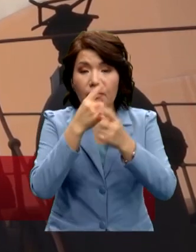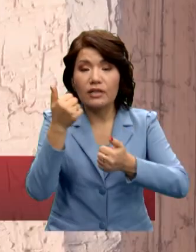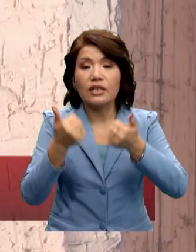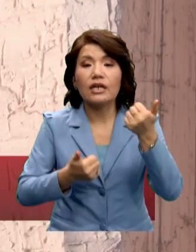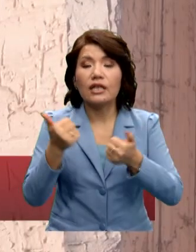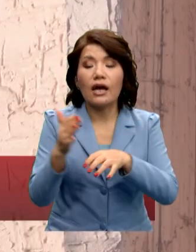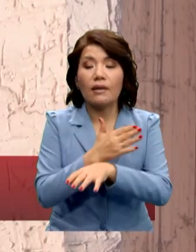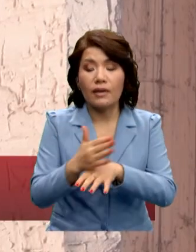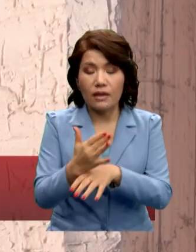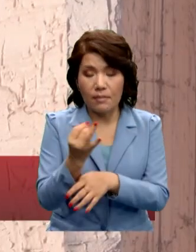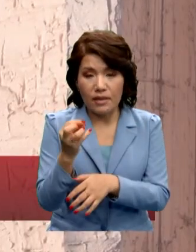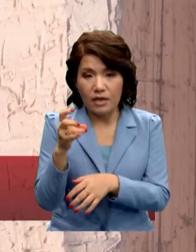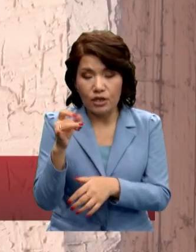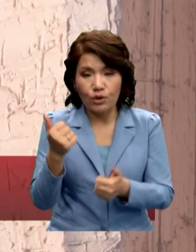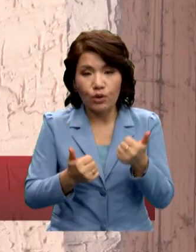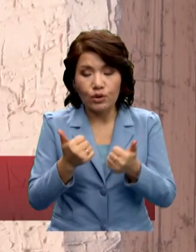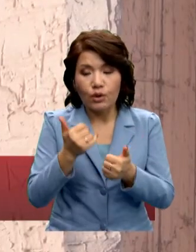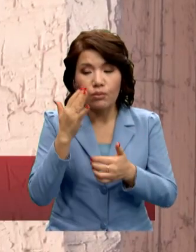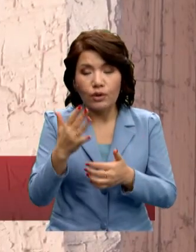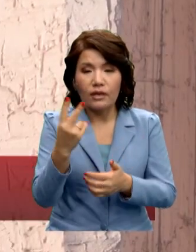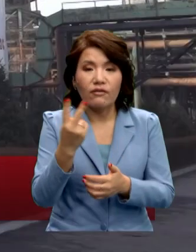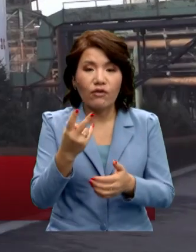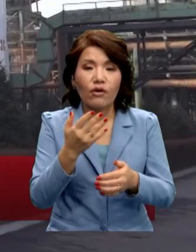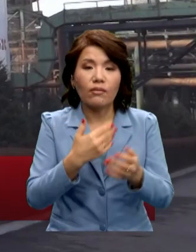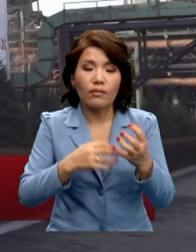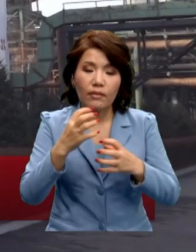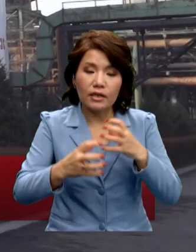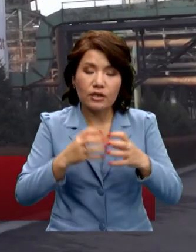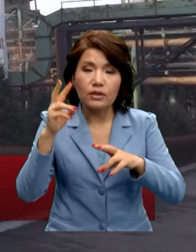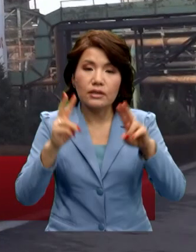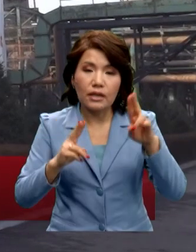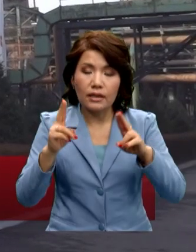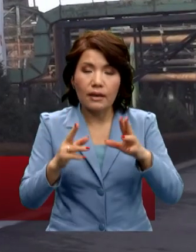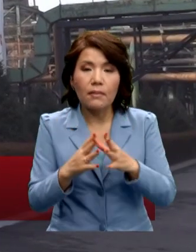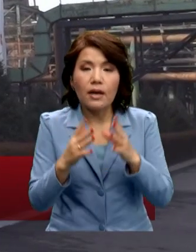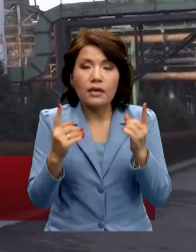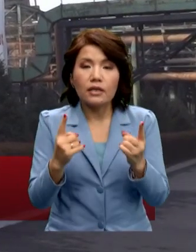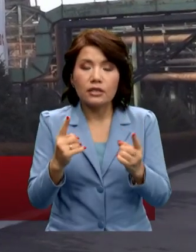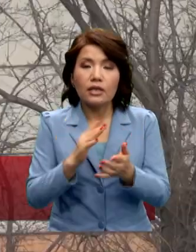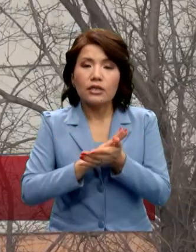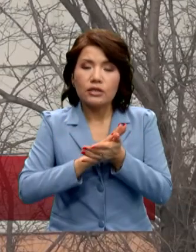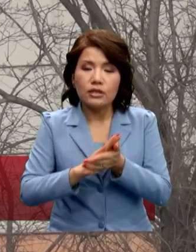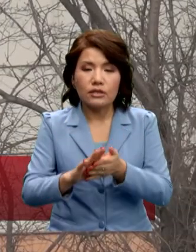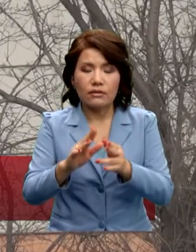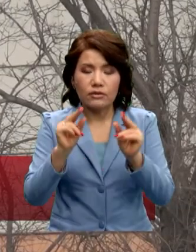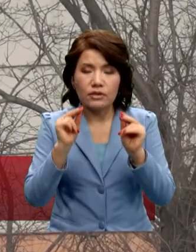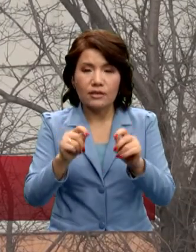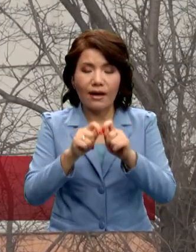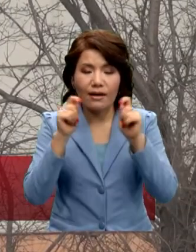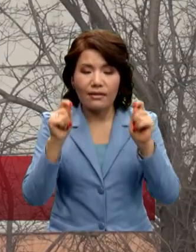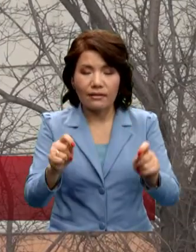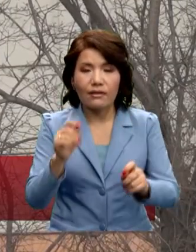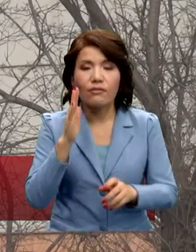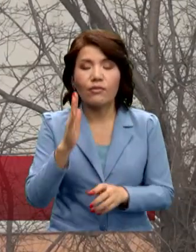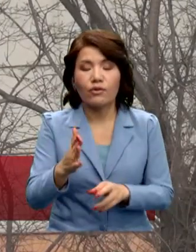для определения подрядчика. Конкурс будет состоять из двух этапов по международным стандартам с максимальной прозрачностью. Что касается сроков